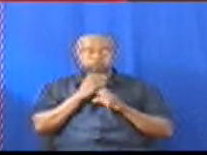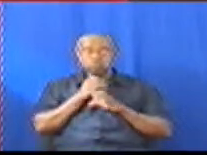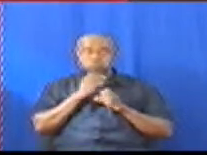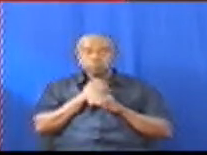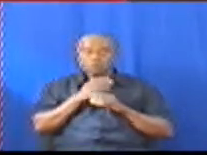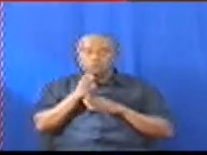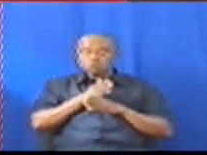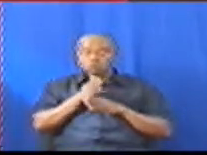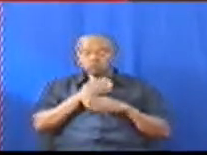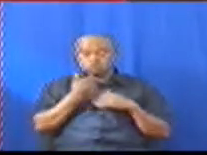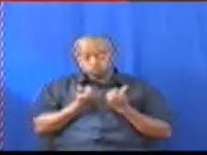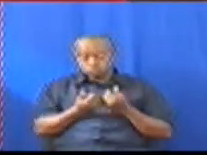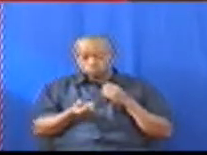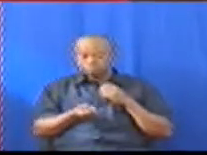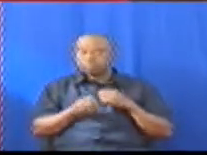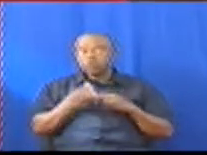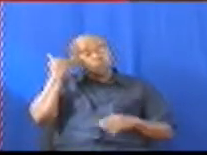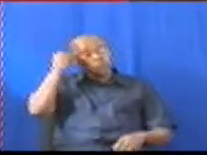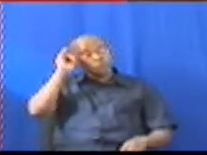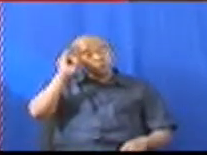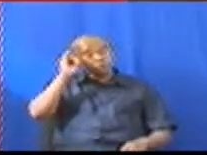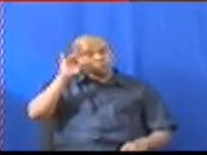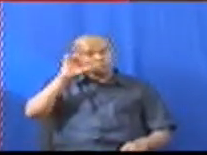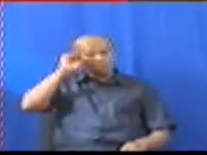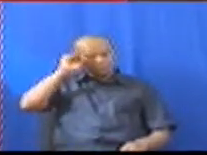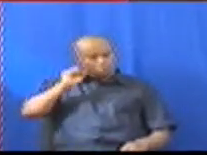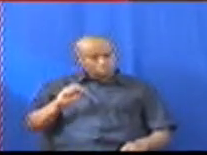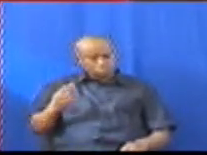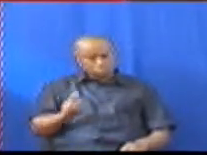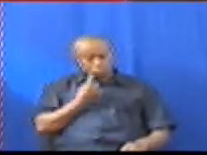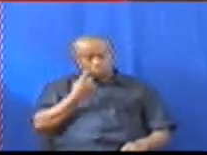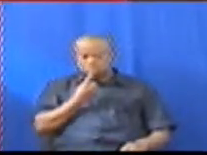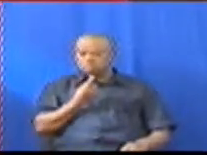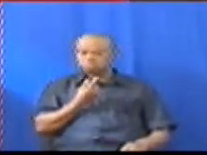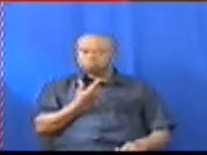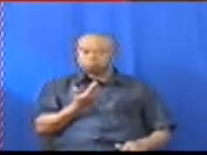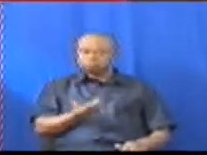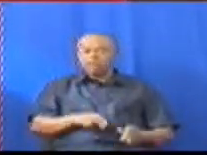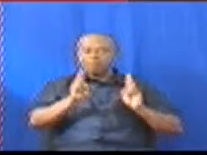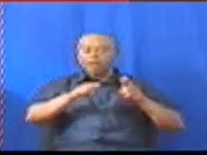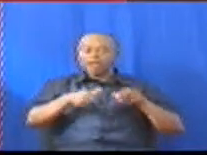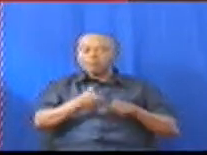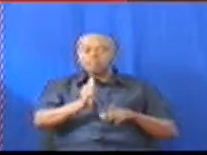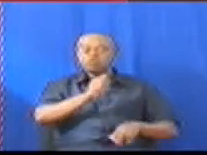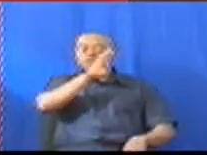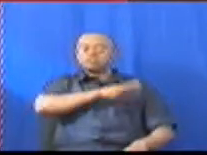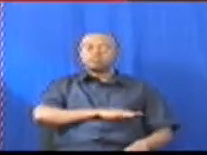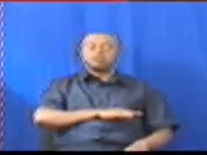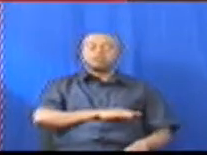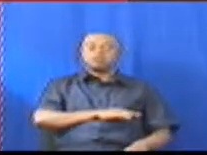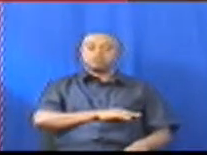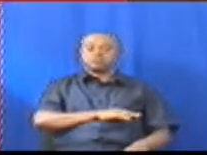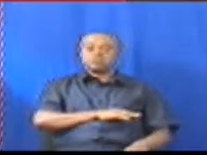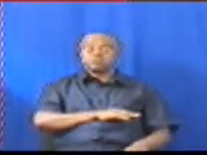yake au ushauri anatakiwa airidhishe mahakama kwamba kifungu hicho cha katiba